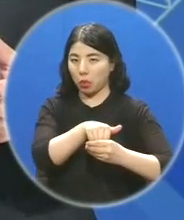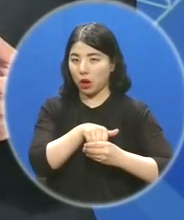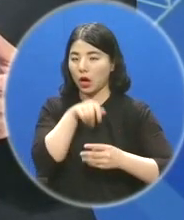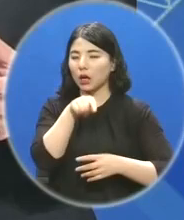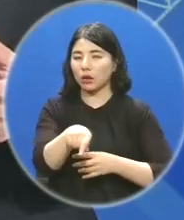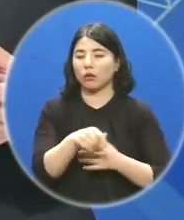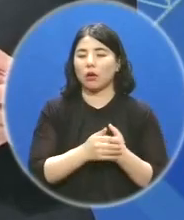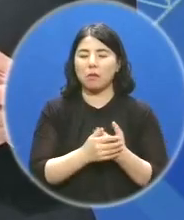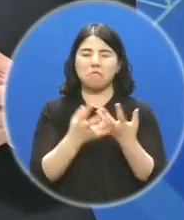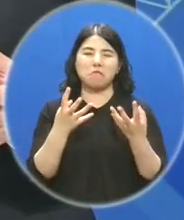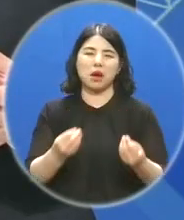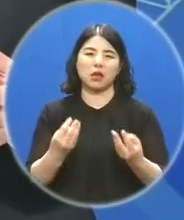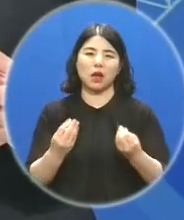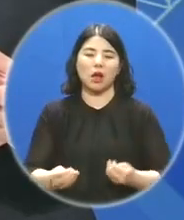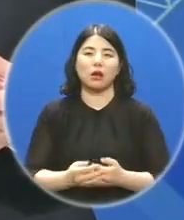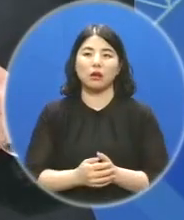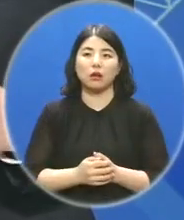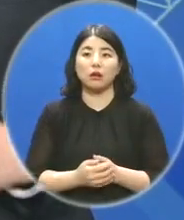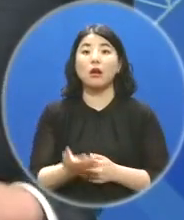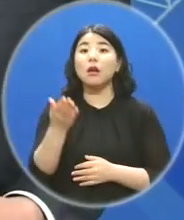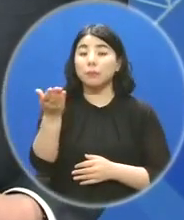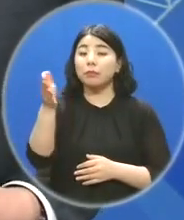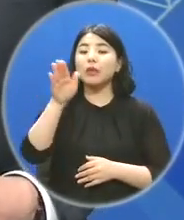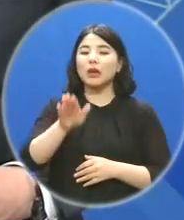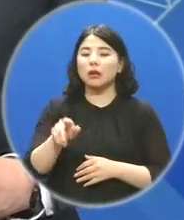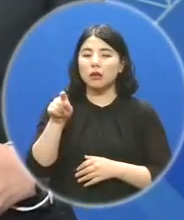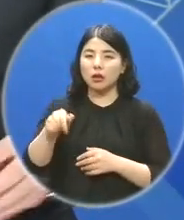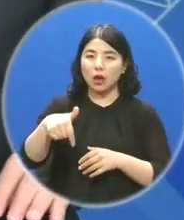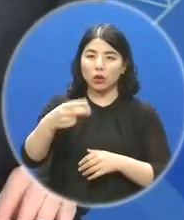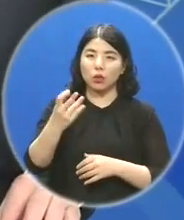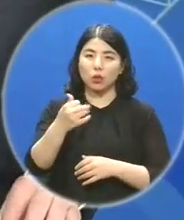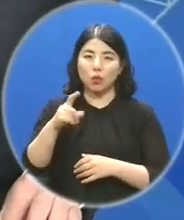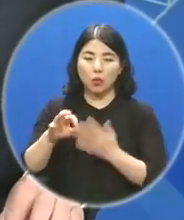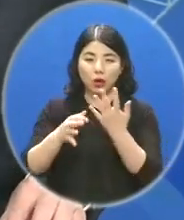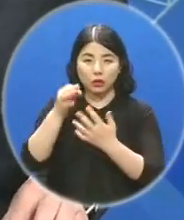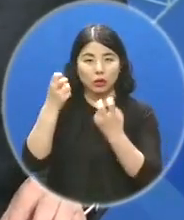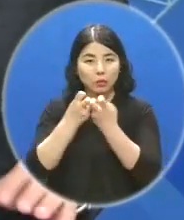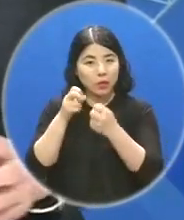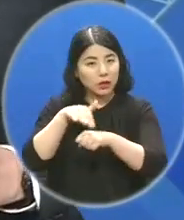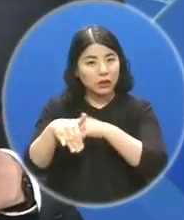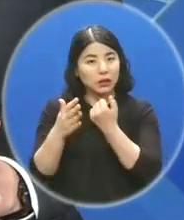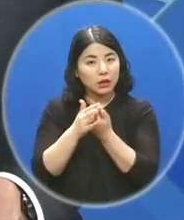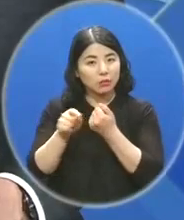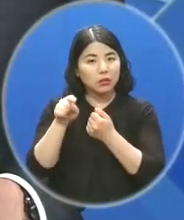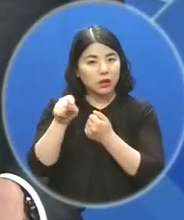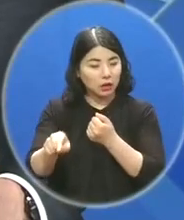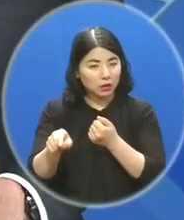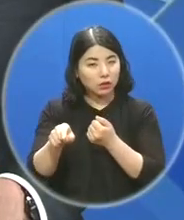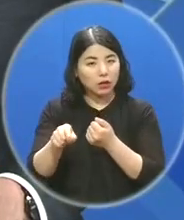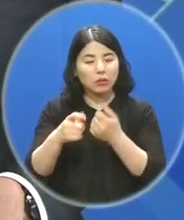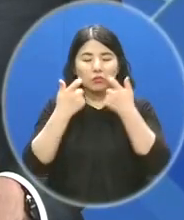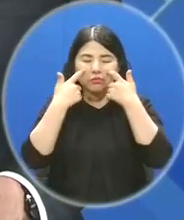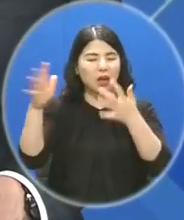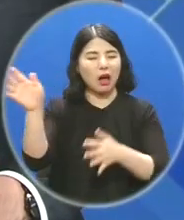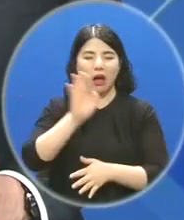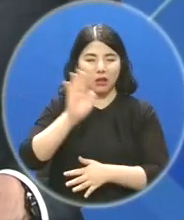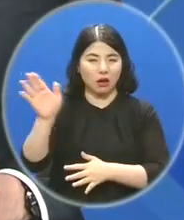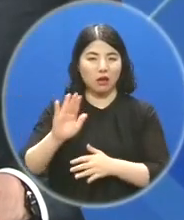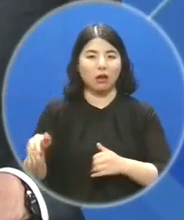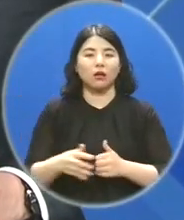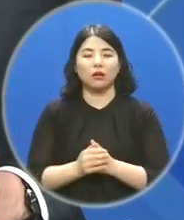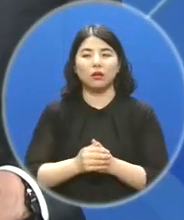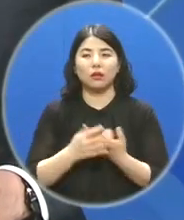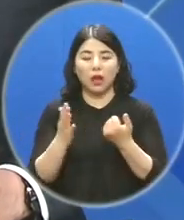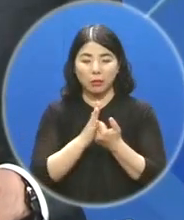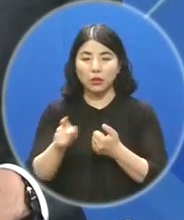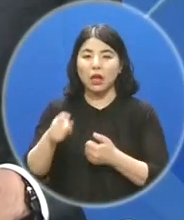사례들이 굉장히 많습니다. 네. 그런데 그게 교황 선출 방식이기 네네. 때문에 이제 그런 거는 분명히 아니라고 보고요. 네.